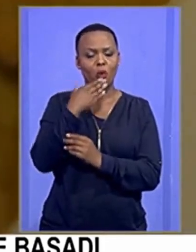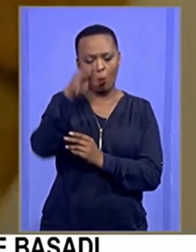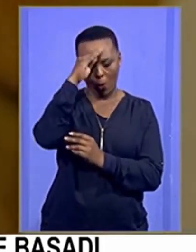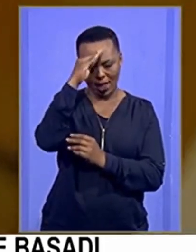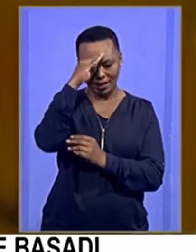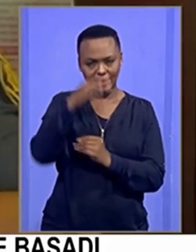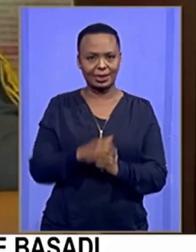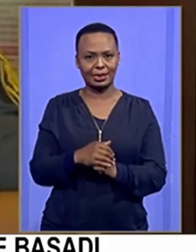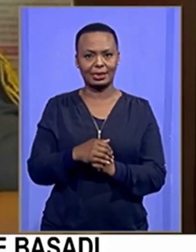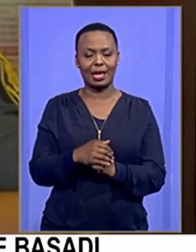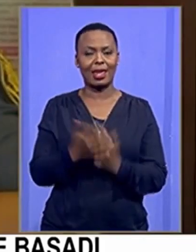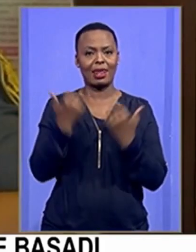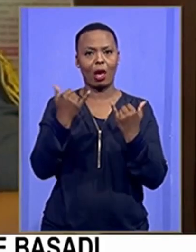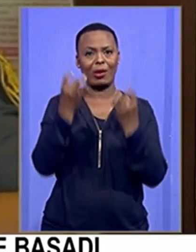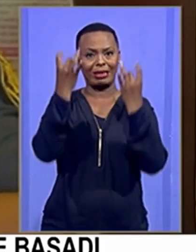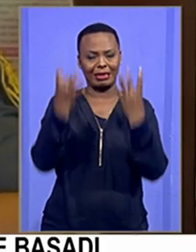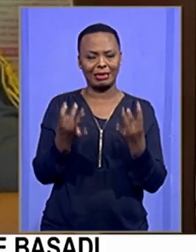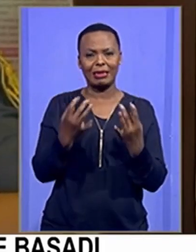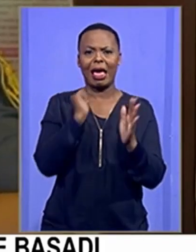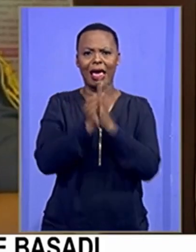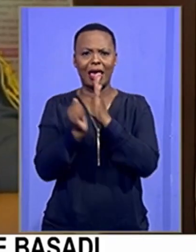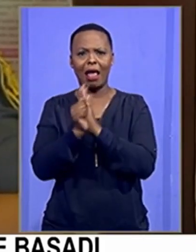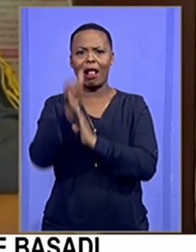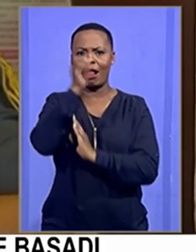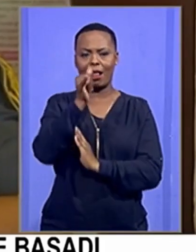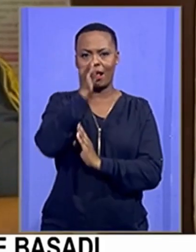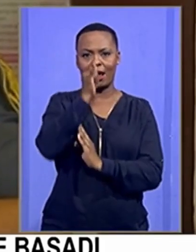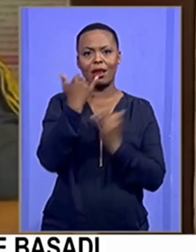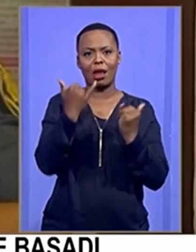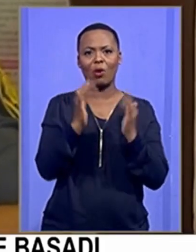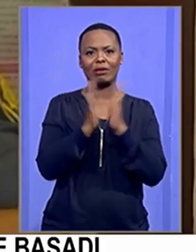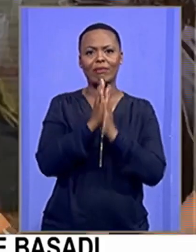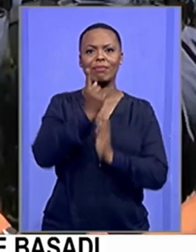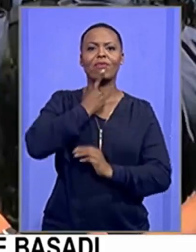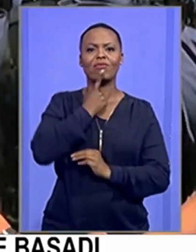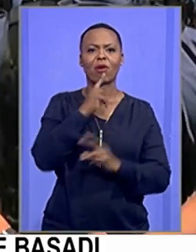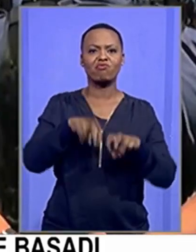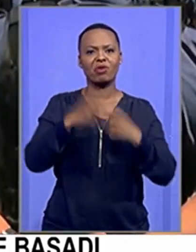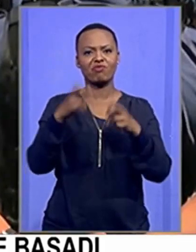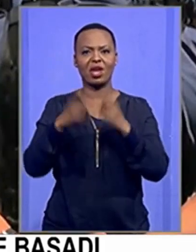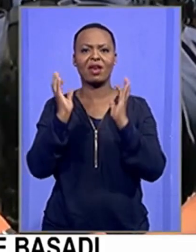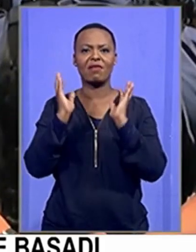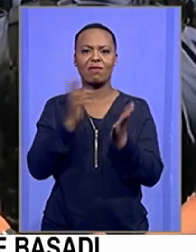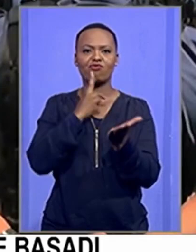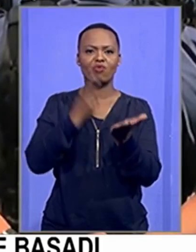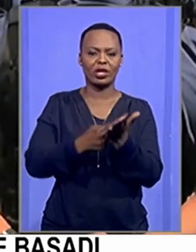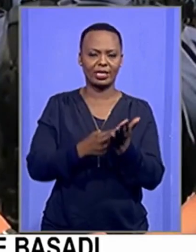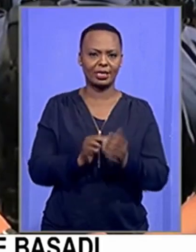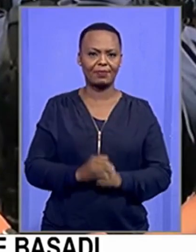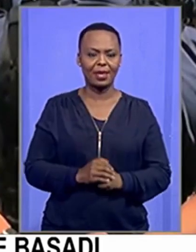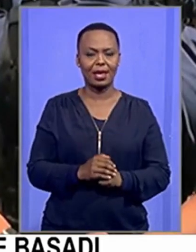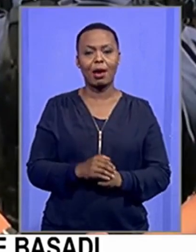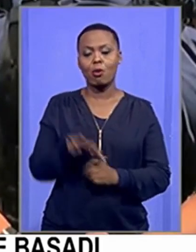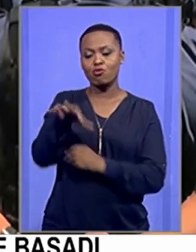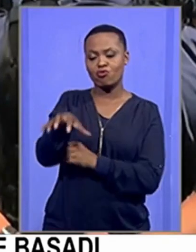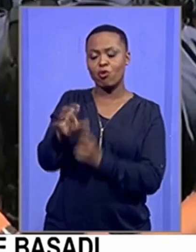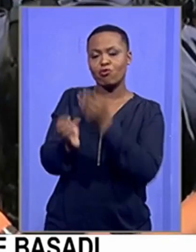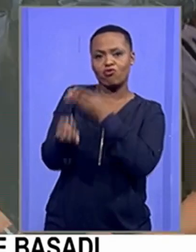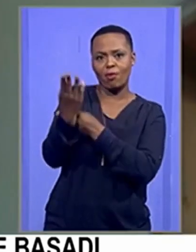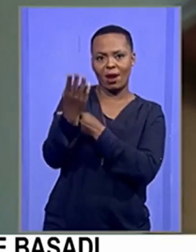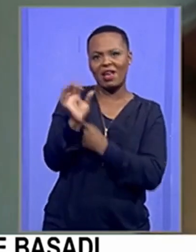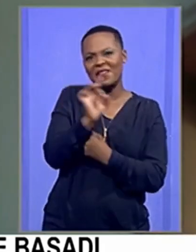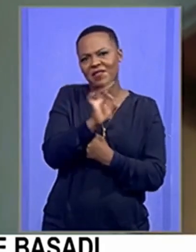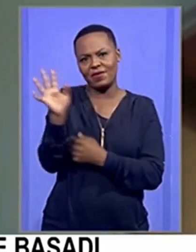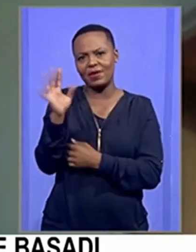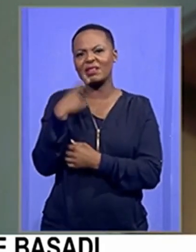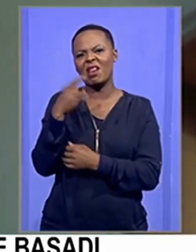maphodisa. Gona nakong yeo go begilwe melato ya dikete tše 10 ya go kata. Province ya Mpumalanga ke yona e nnoši e begilego